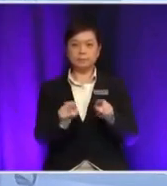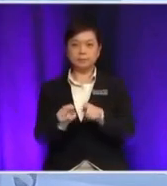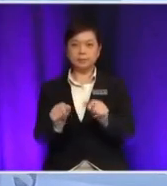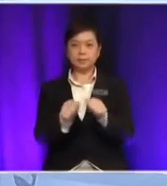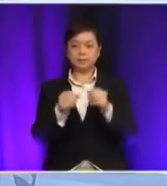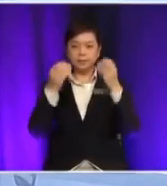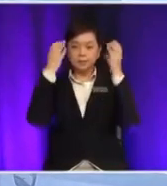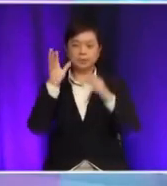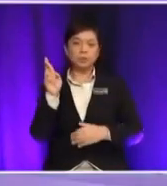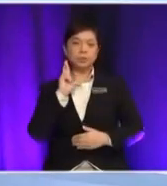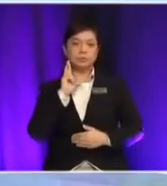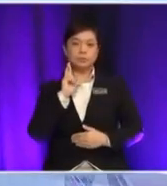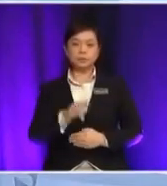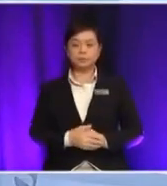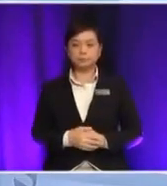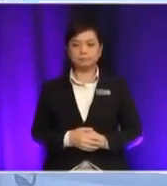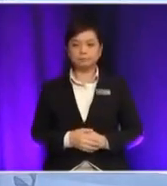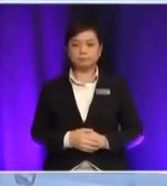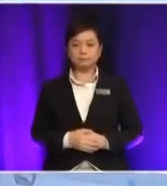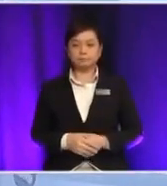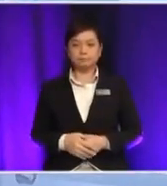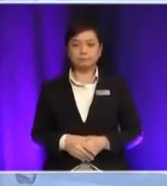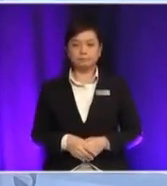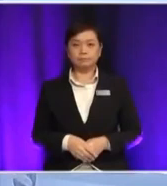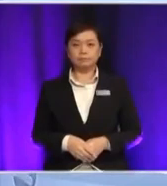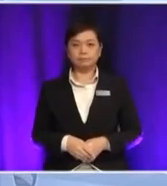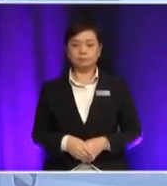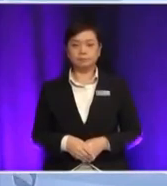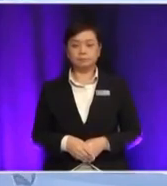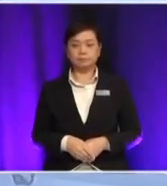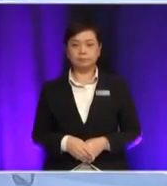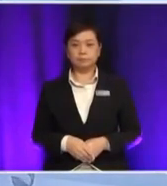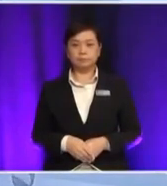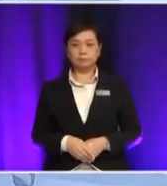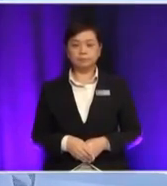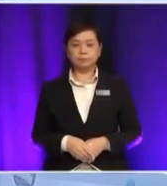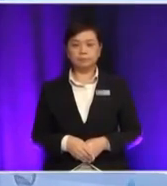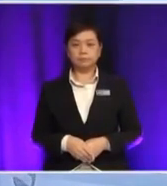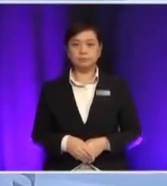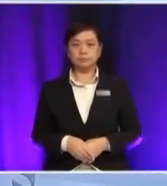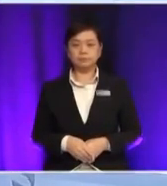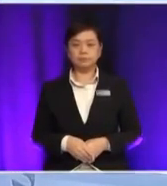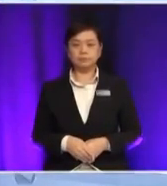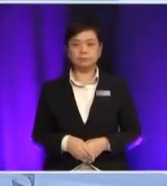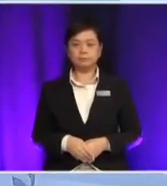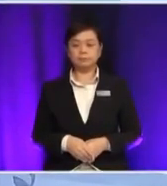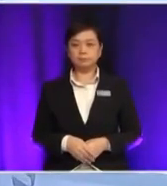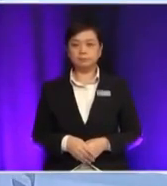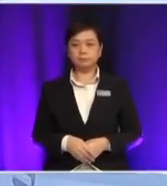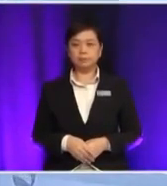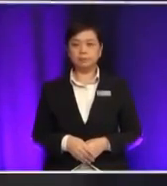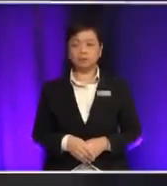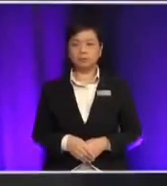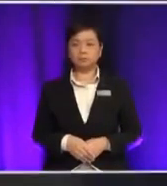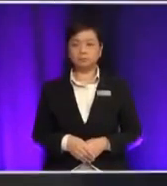hari ini topik kita ya lah meiosis yang unik oke apa Yuni sangat belajar lah hari ini Oke